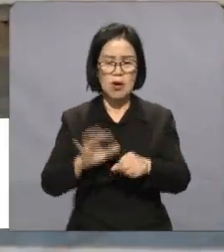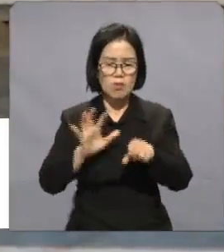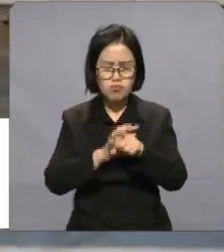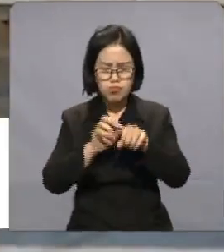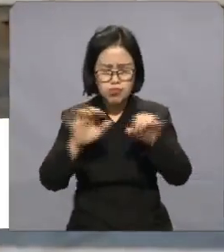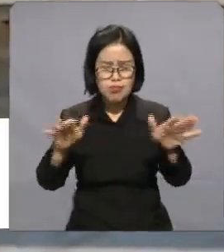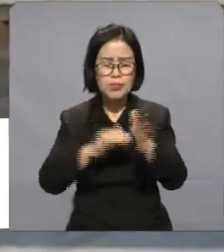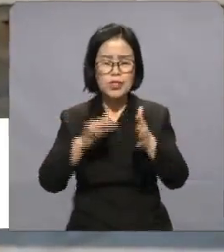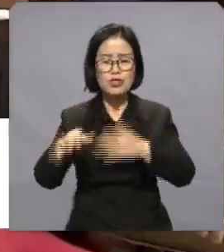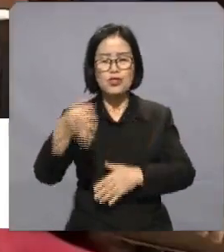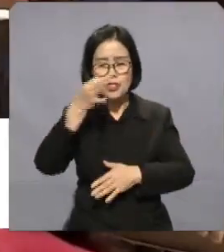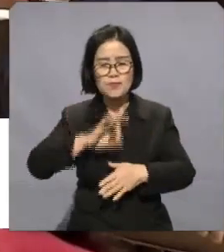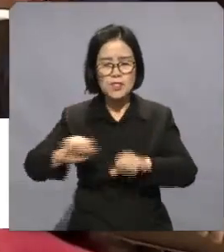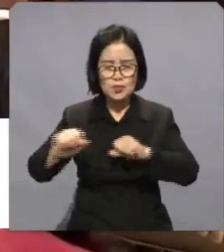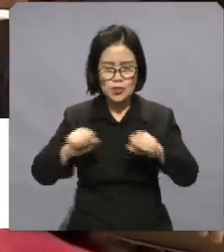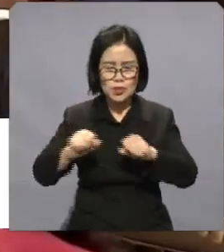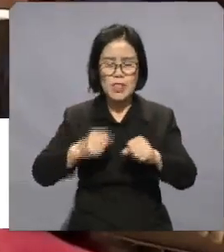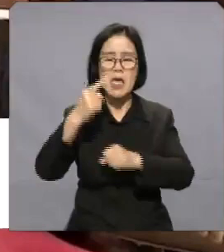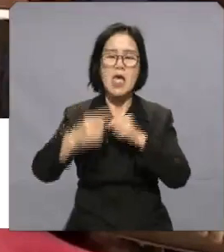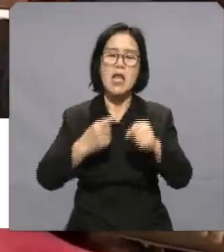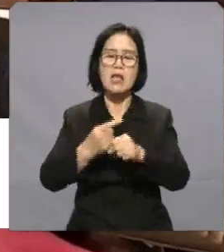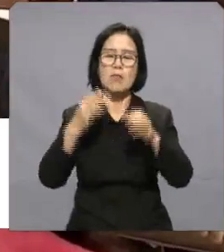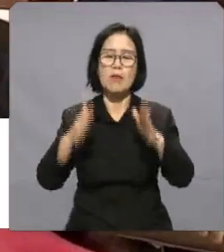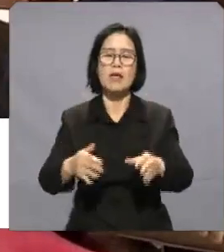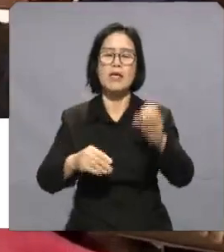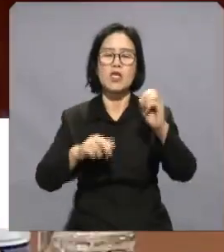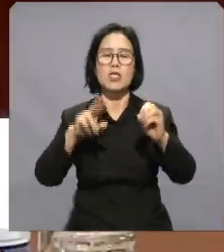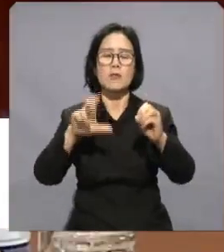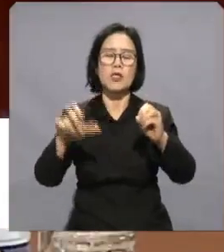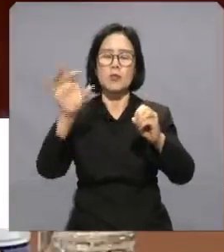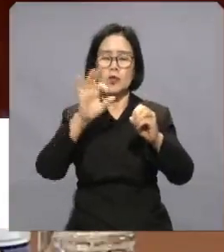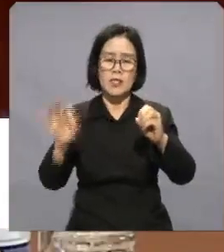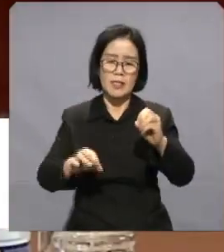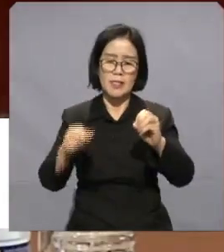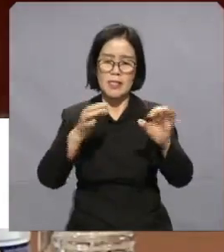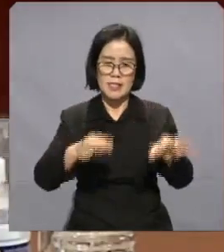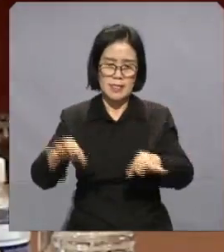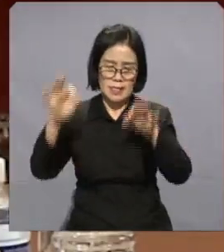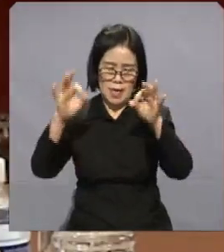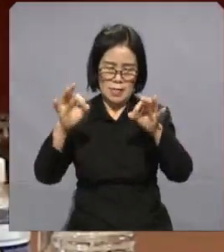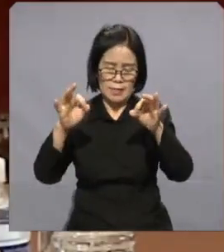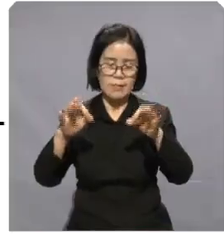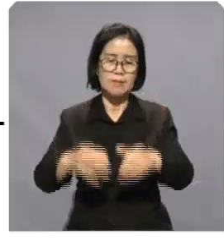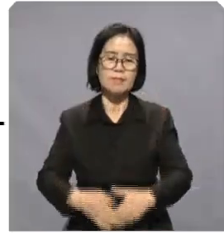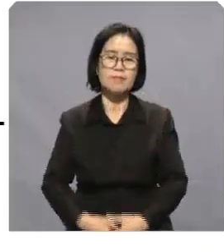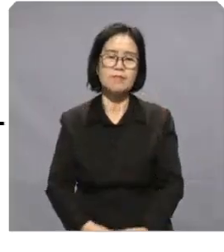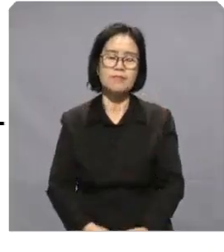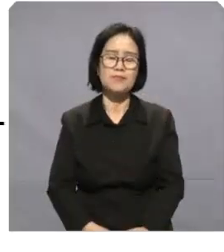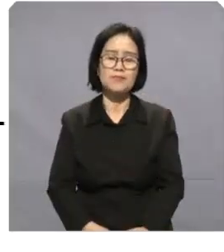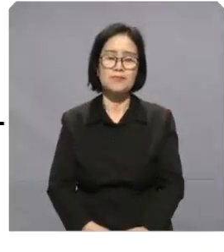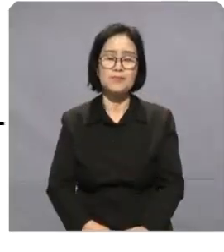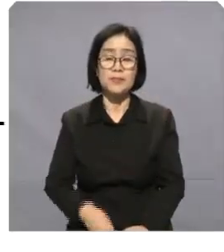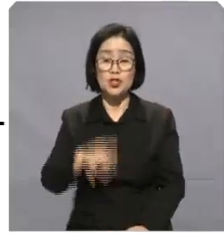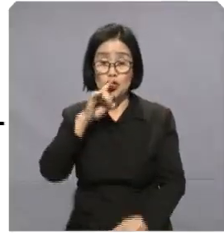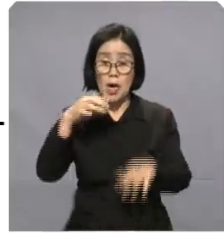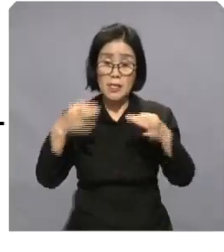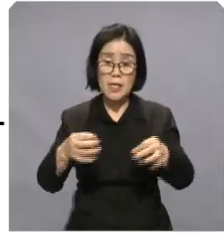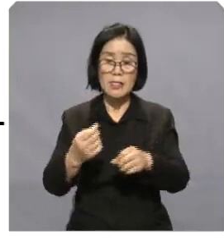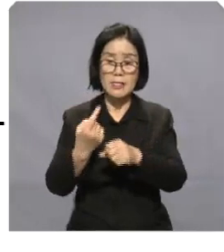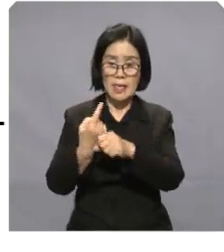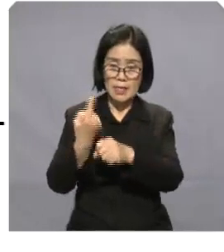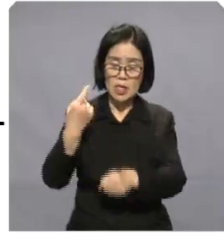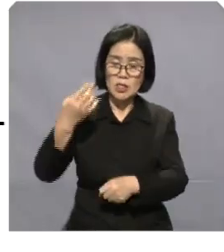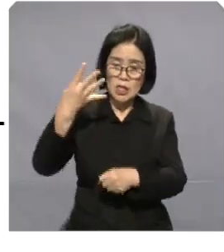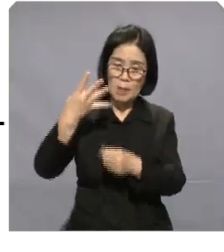이후 금리인상에 나선지 1년여 만에 0.25% 포인트로 인상 폭을 낮췄습니다 연준은 지난해